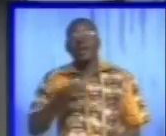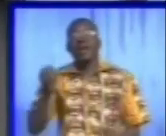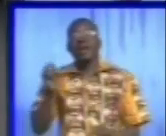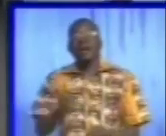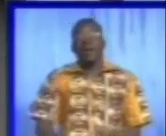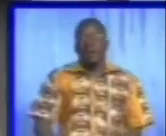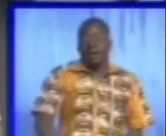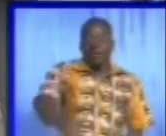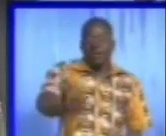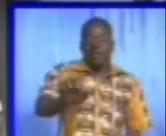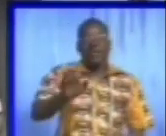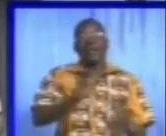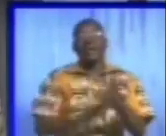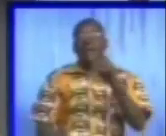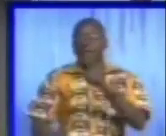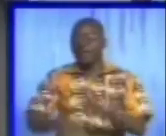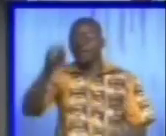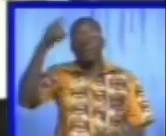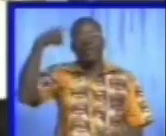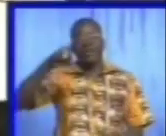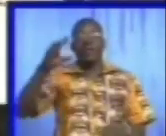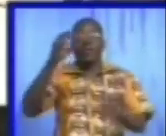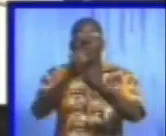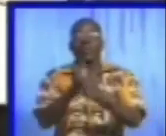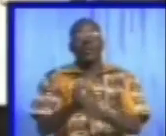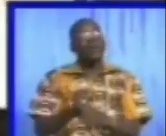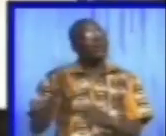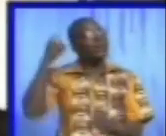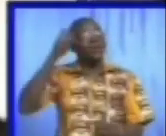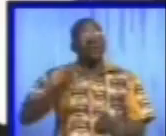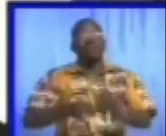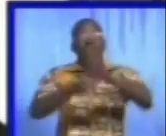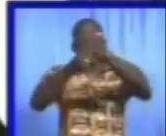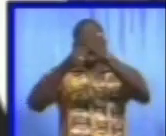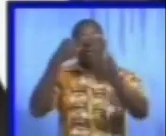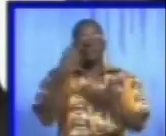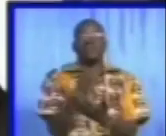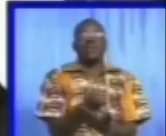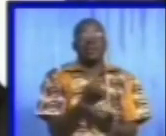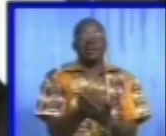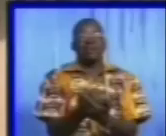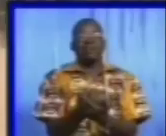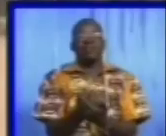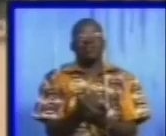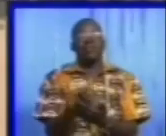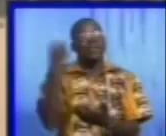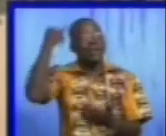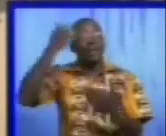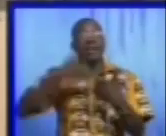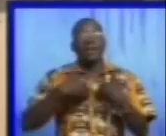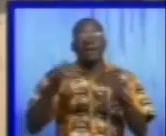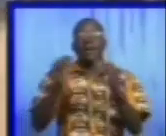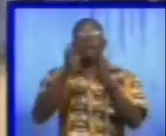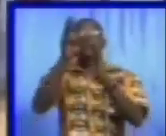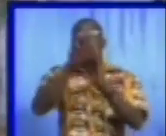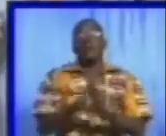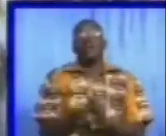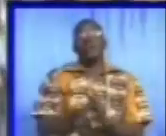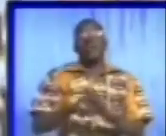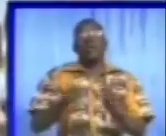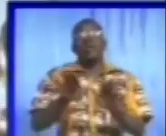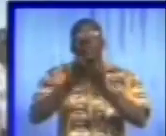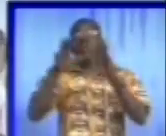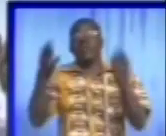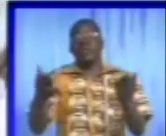maracana, dont les meilleurs ont reçu des trophées et des sommes d'argent. Il y a eu également le lancement des colombes pour